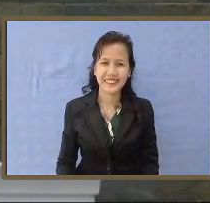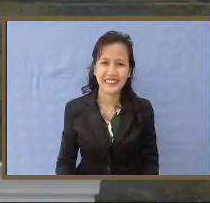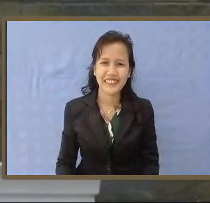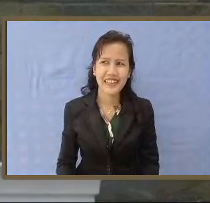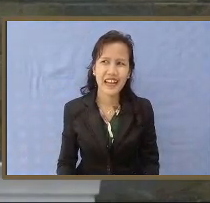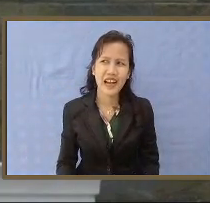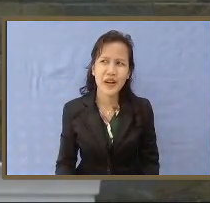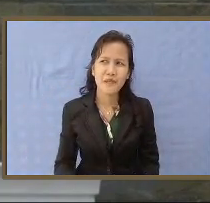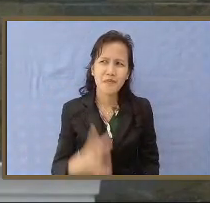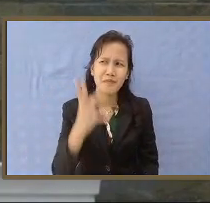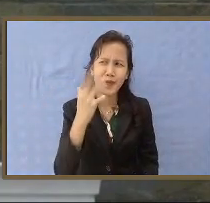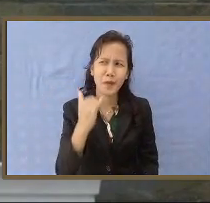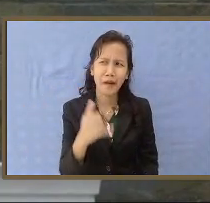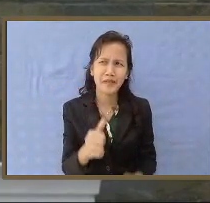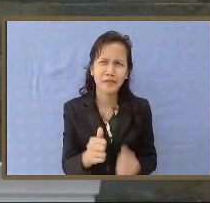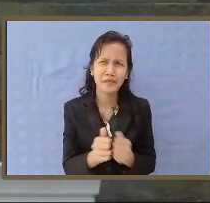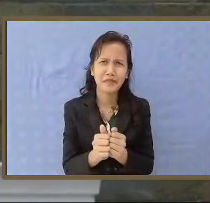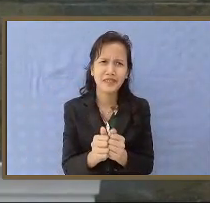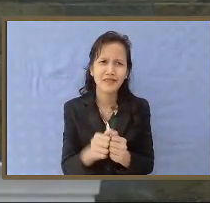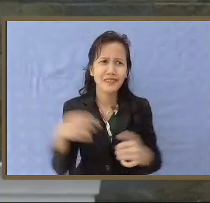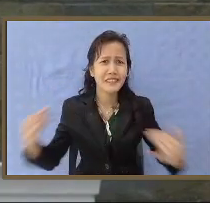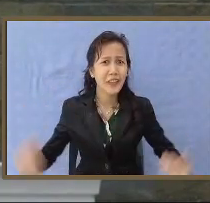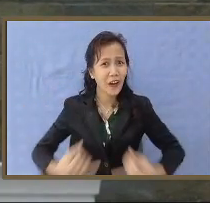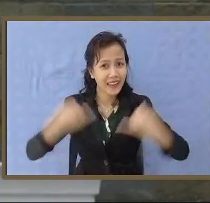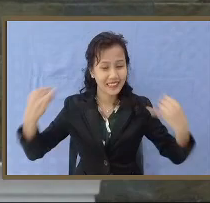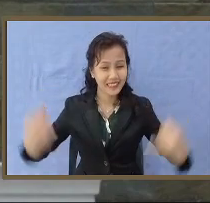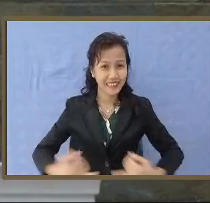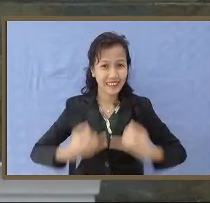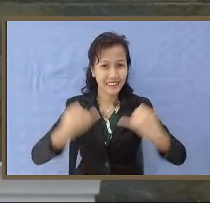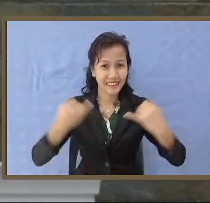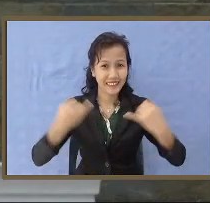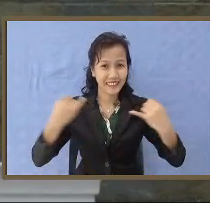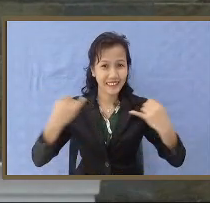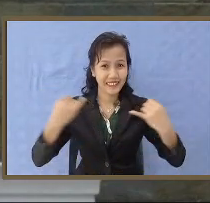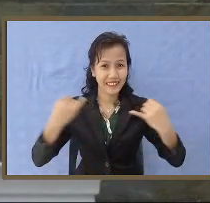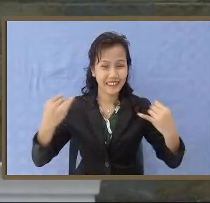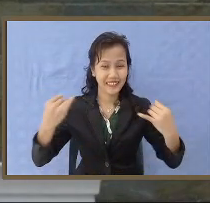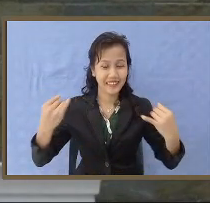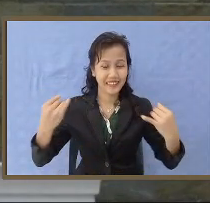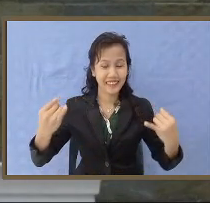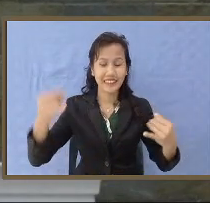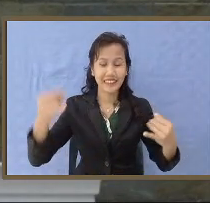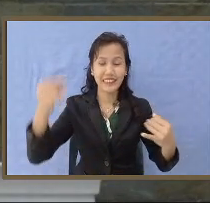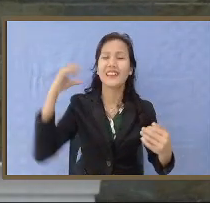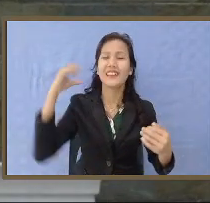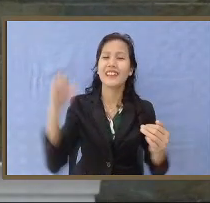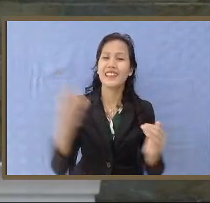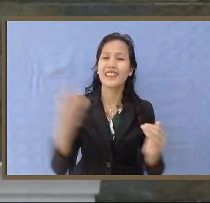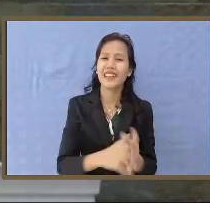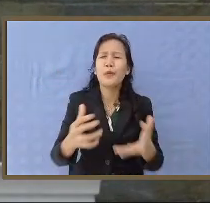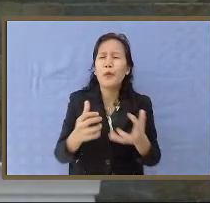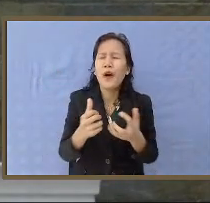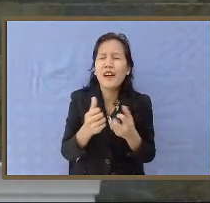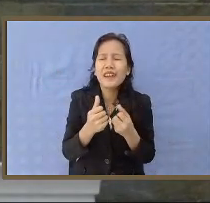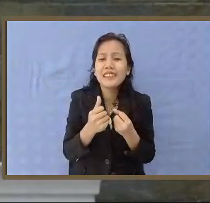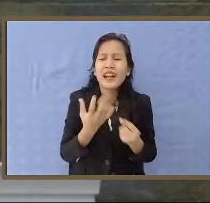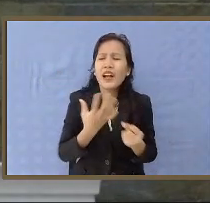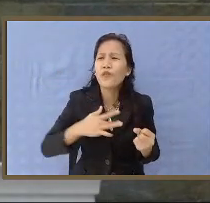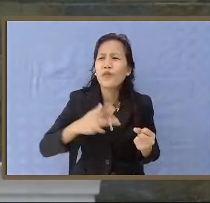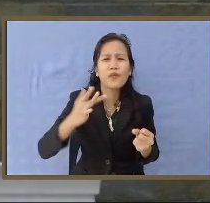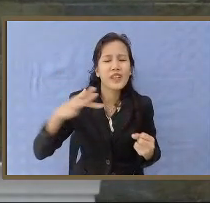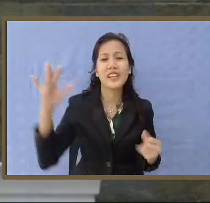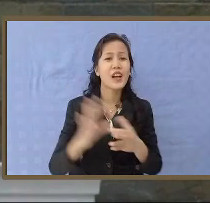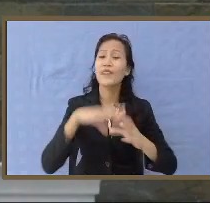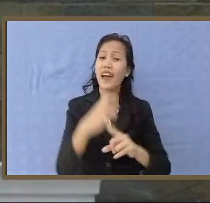Bakit sinama ko po yung joy dyan, mga kapatid? Sapagkat yun po ang gustong-gustong maramdaman ng bawat miyembro